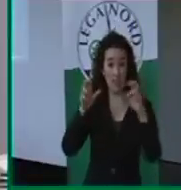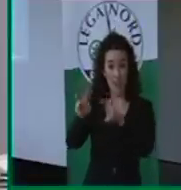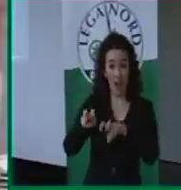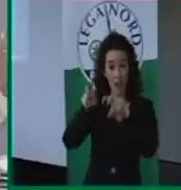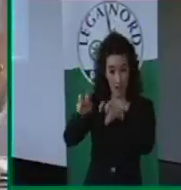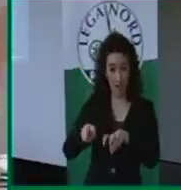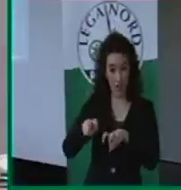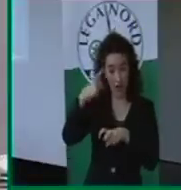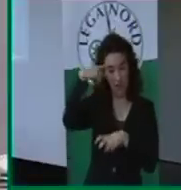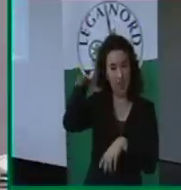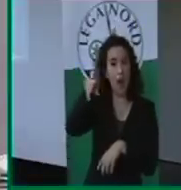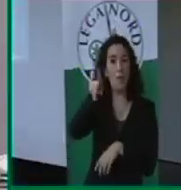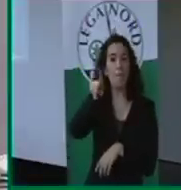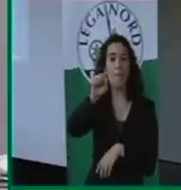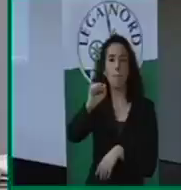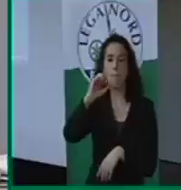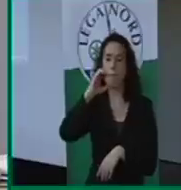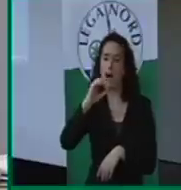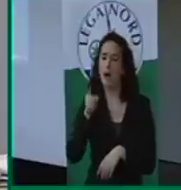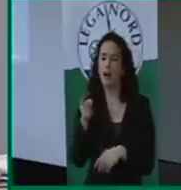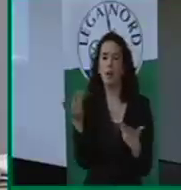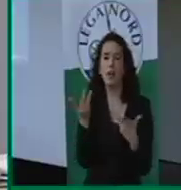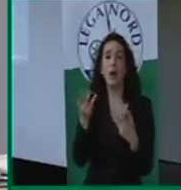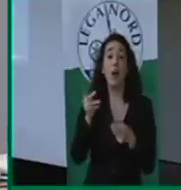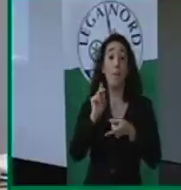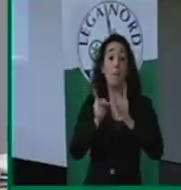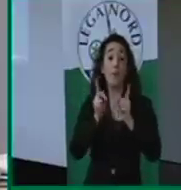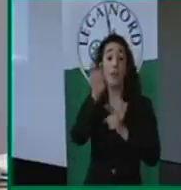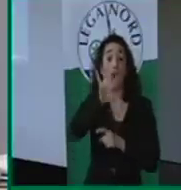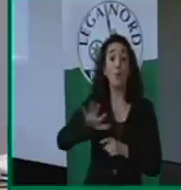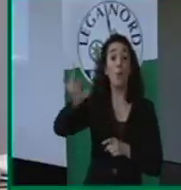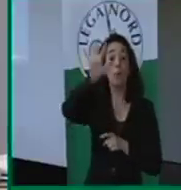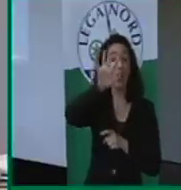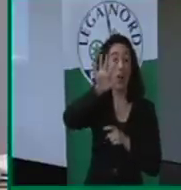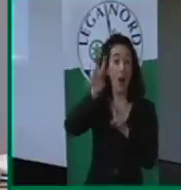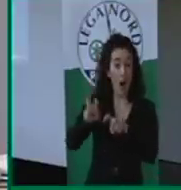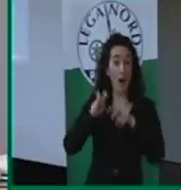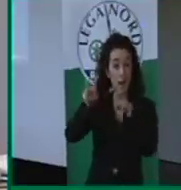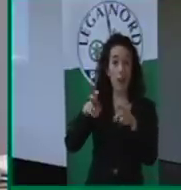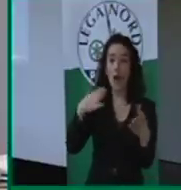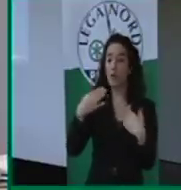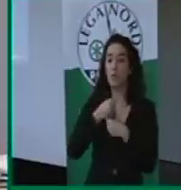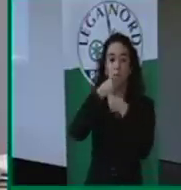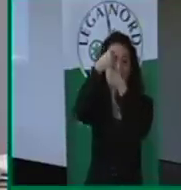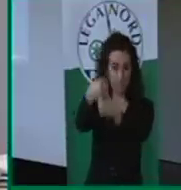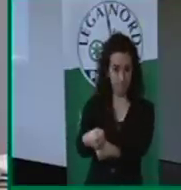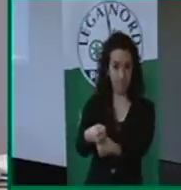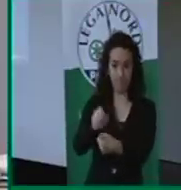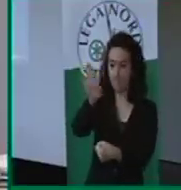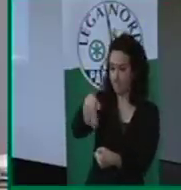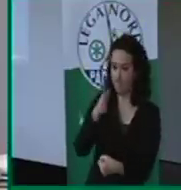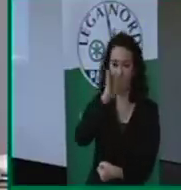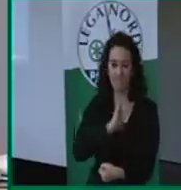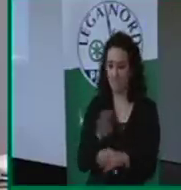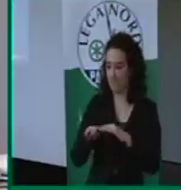comunitaria si determina il del nostro sistema agricolo allora diamo spazio e Voce a loro prima di cominciare chiamo qui